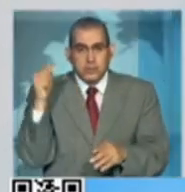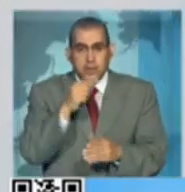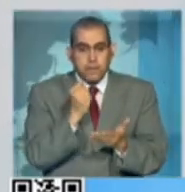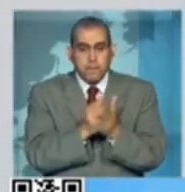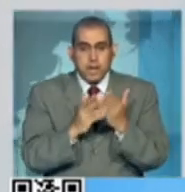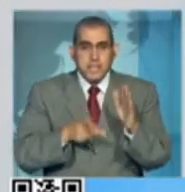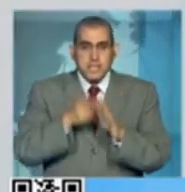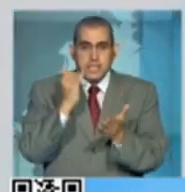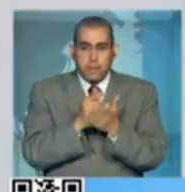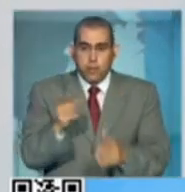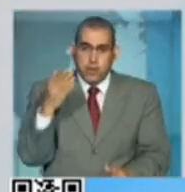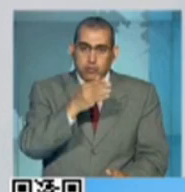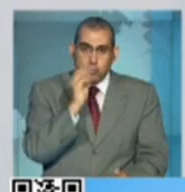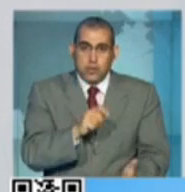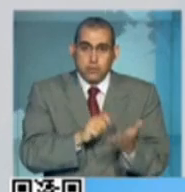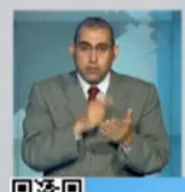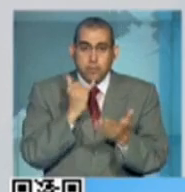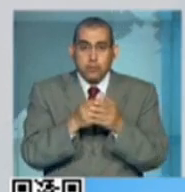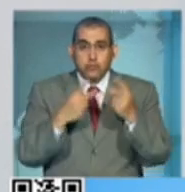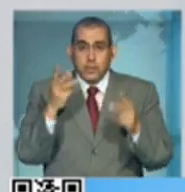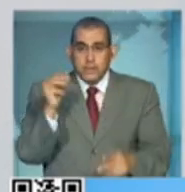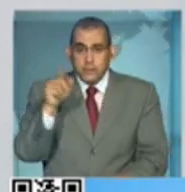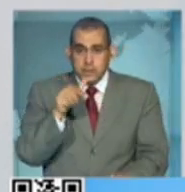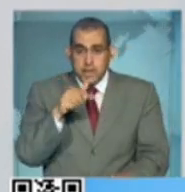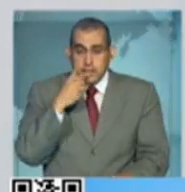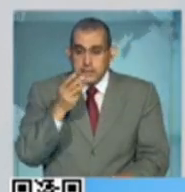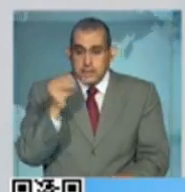العامة للجوازات. وعقب انتهاء المهلة النهائية في